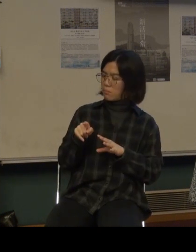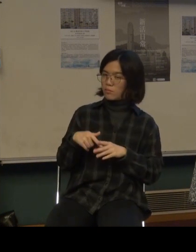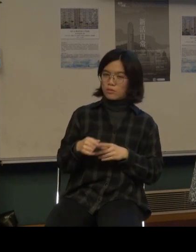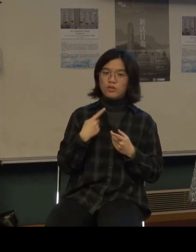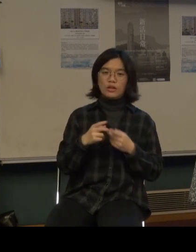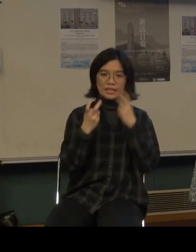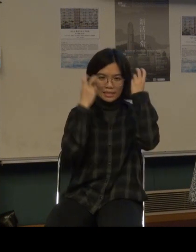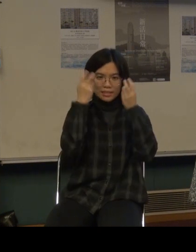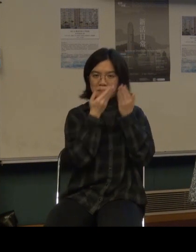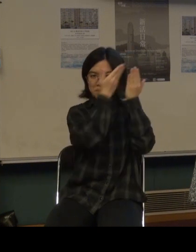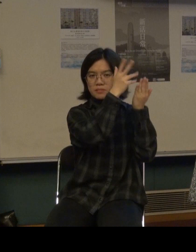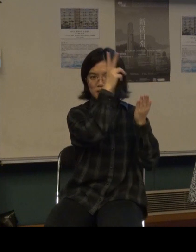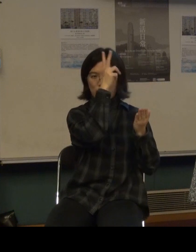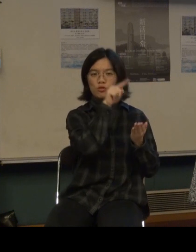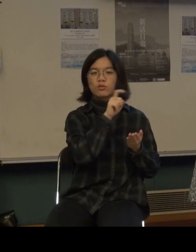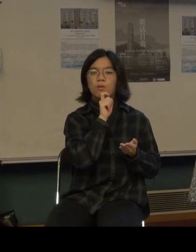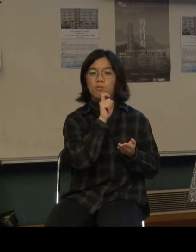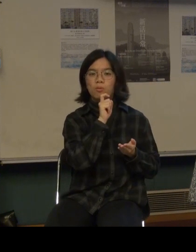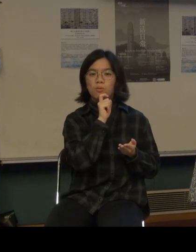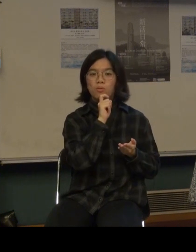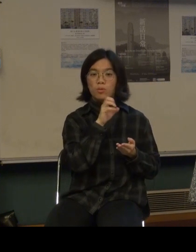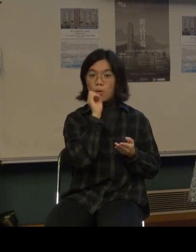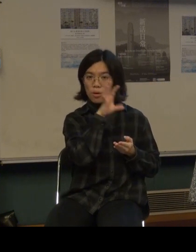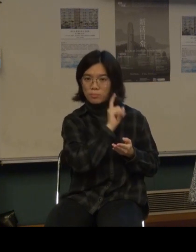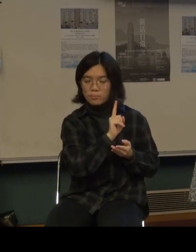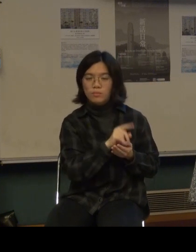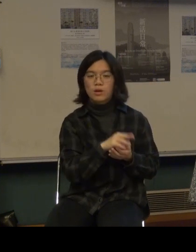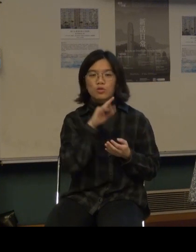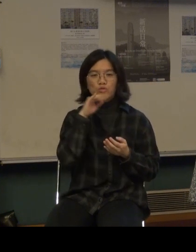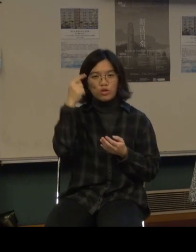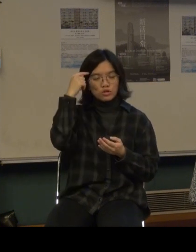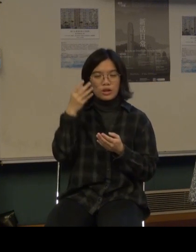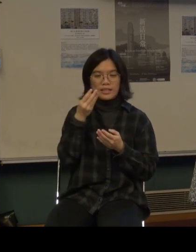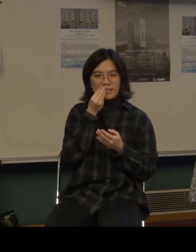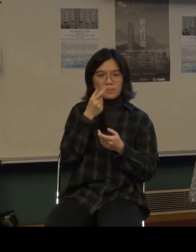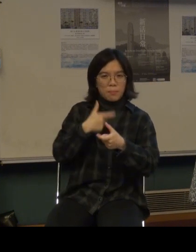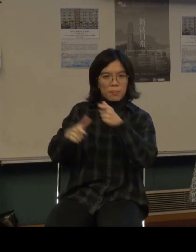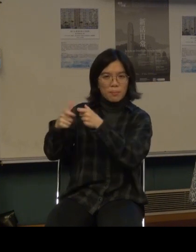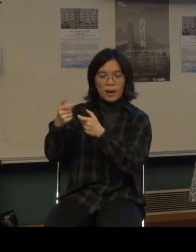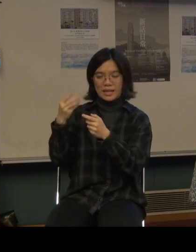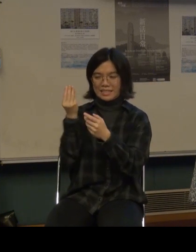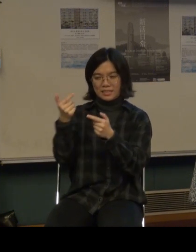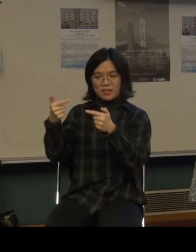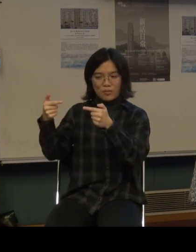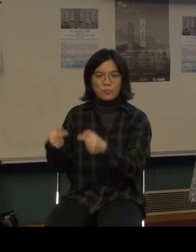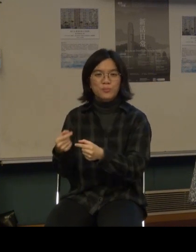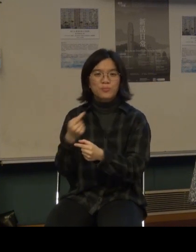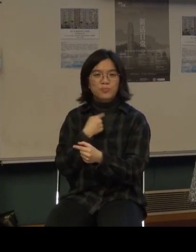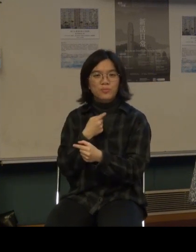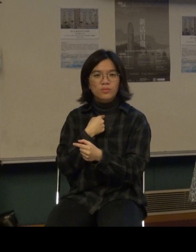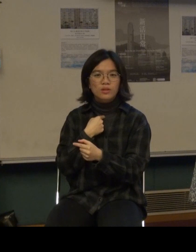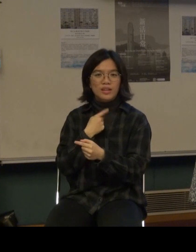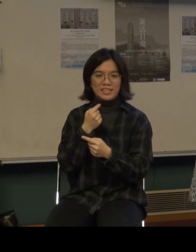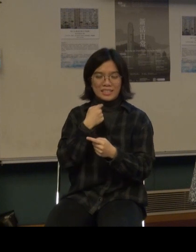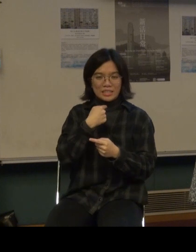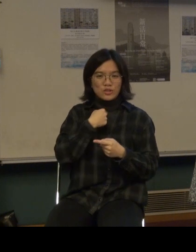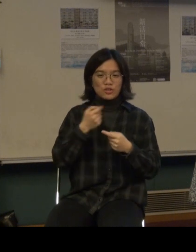就係話咧，如果我哋想降低食物嘅零售價格咧，我哋要起多啲嘅街市，引入多啲嘅競